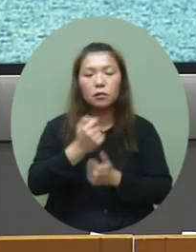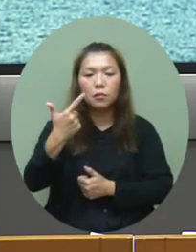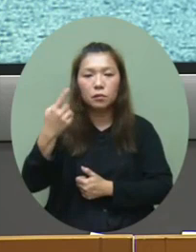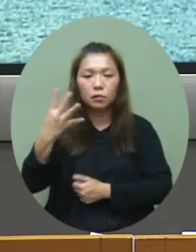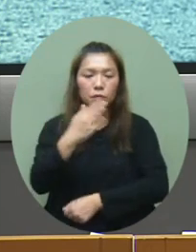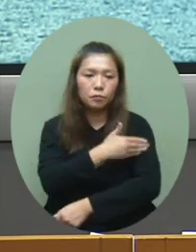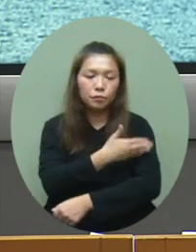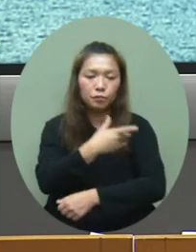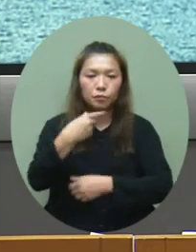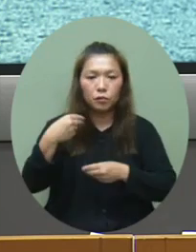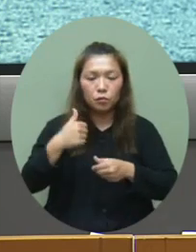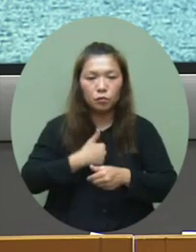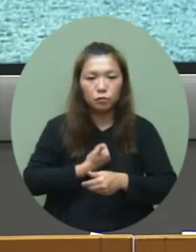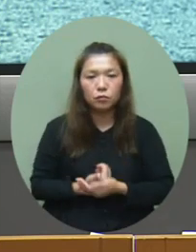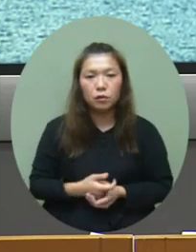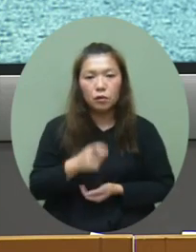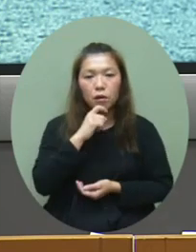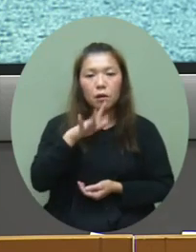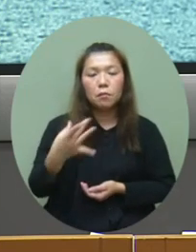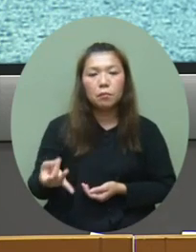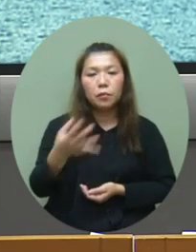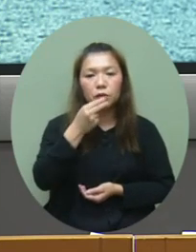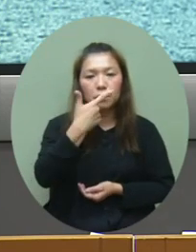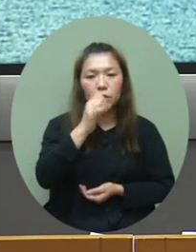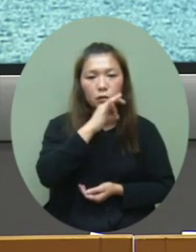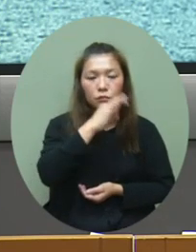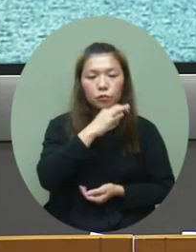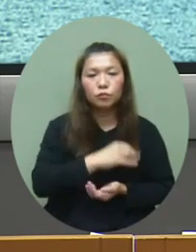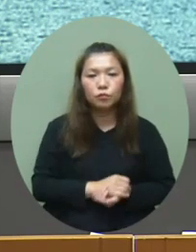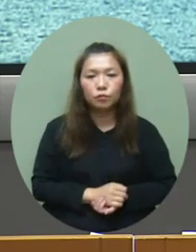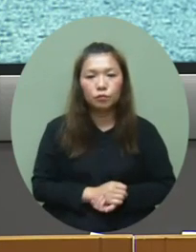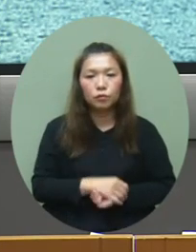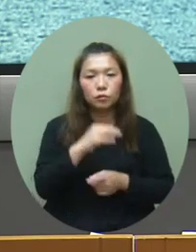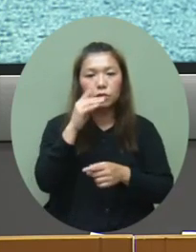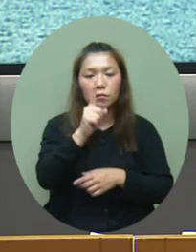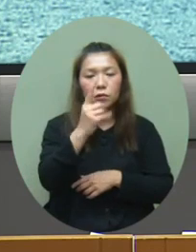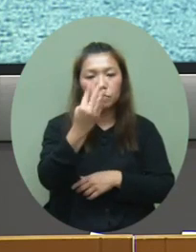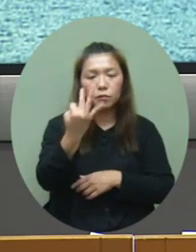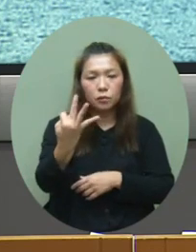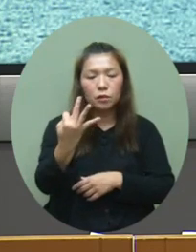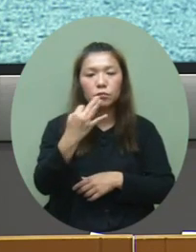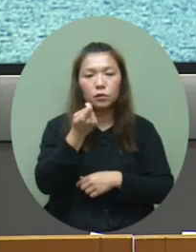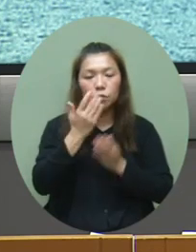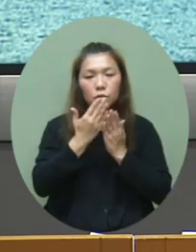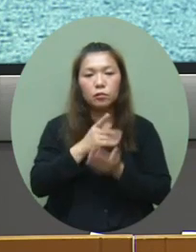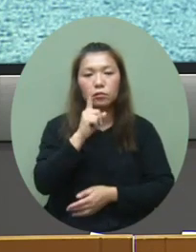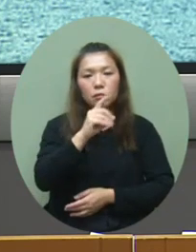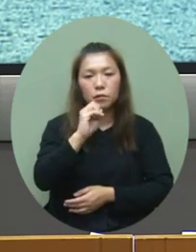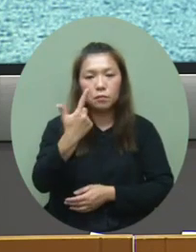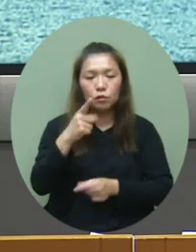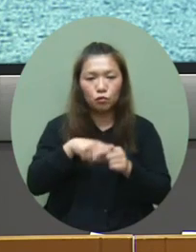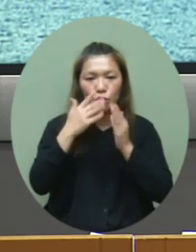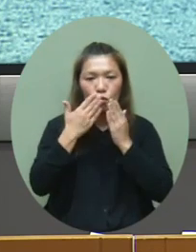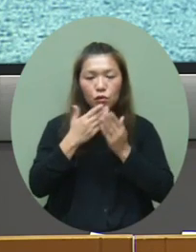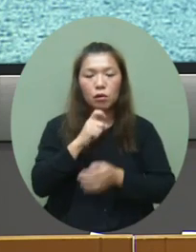84個教職員。咁佢哋嚟自78個幼稚園、幼兒中心、143個小學、108間中